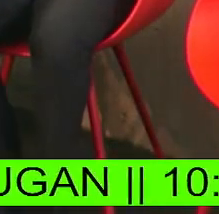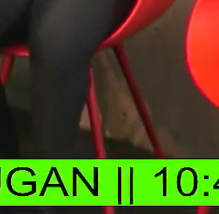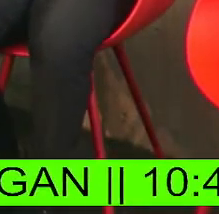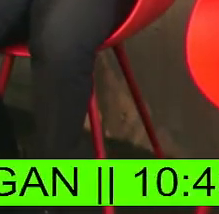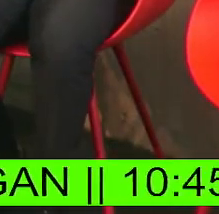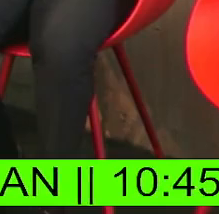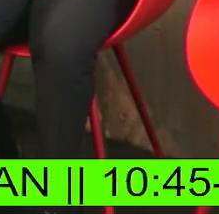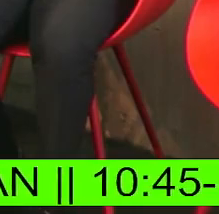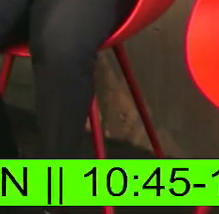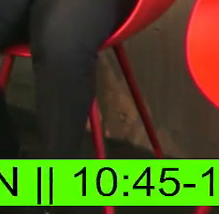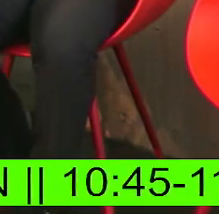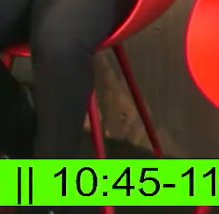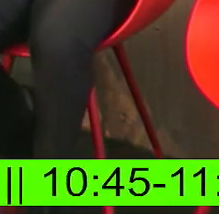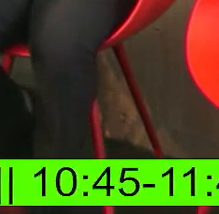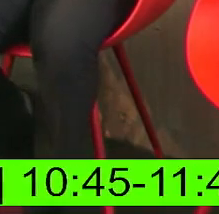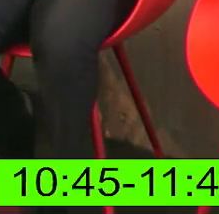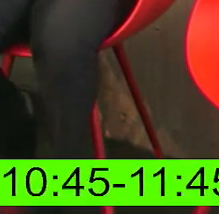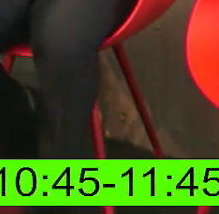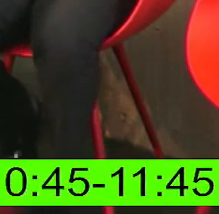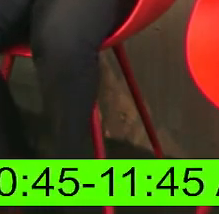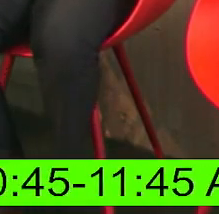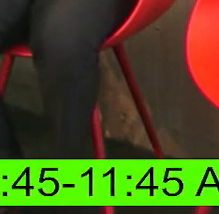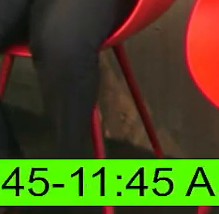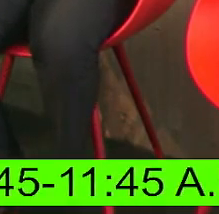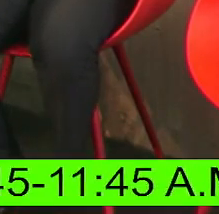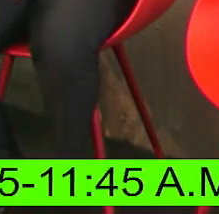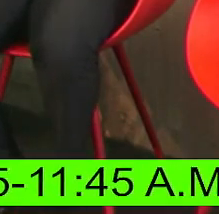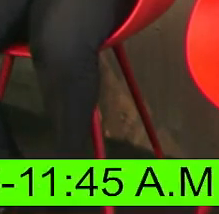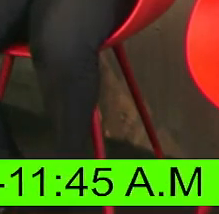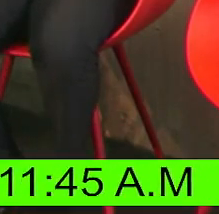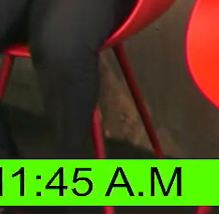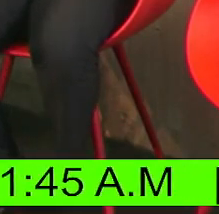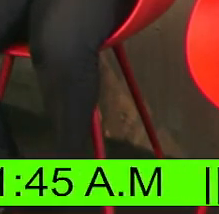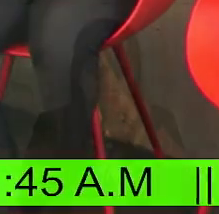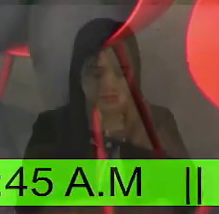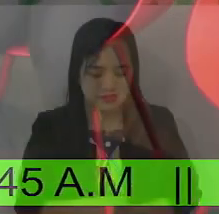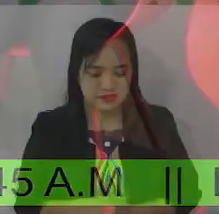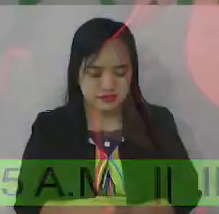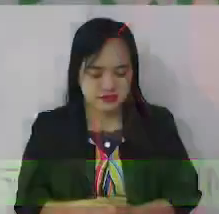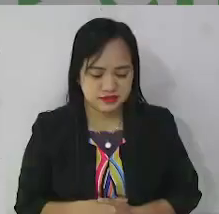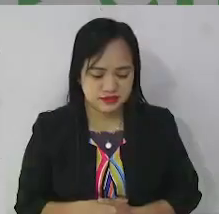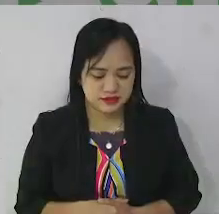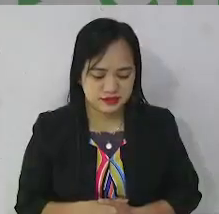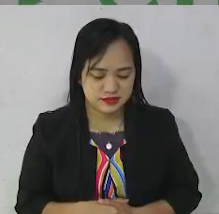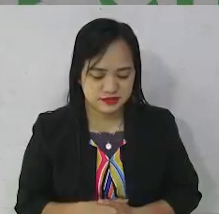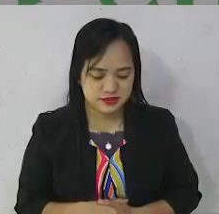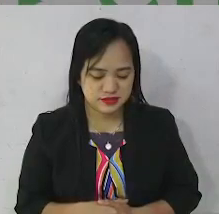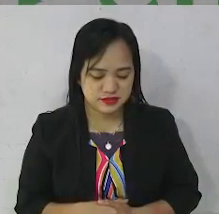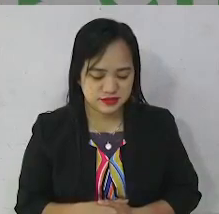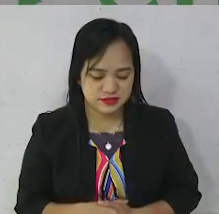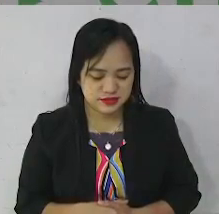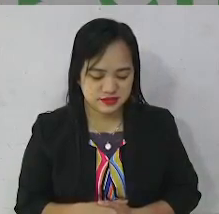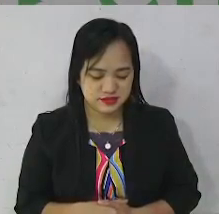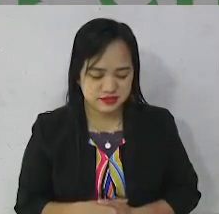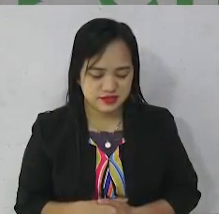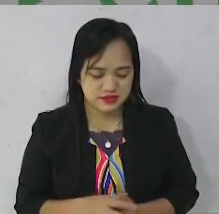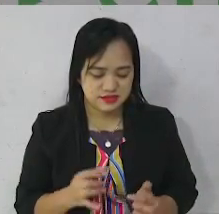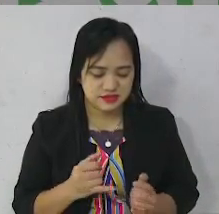ulit dilawan parang nag nagre-reflect yung kulay mo sa amin eh